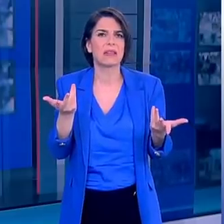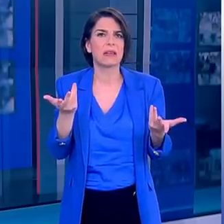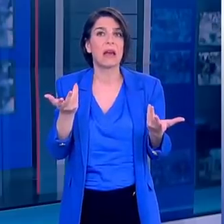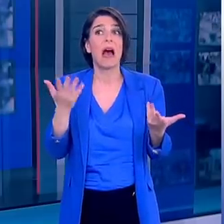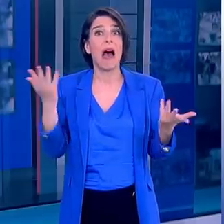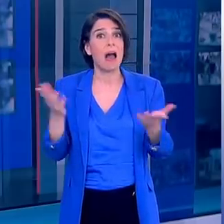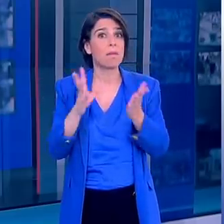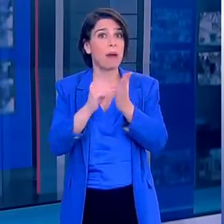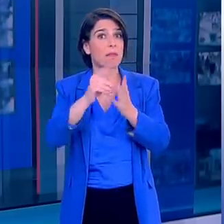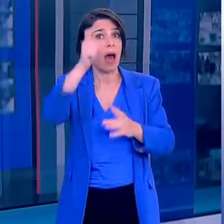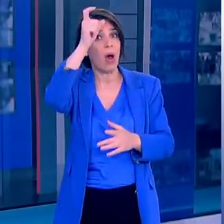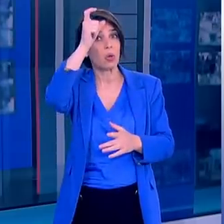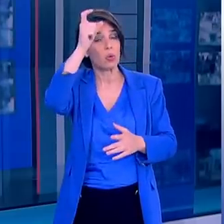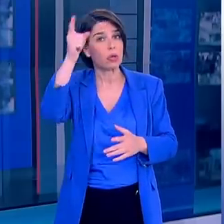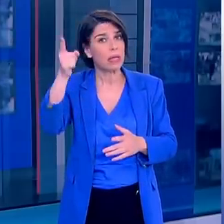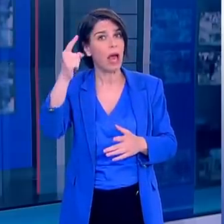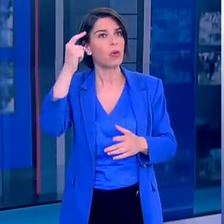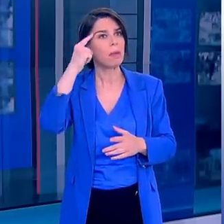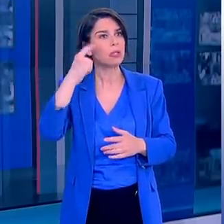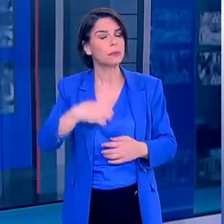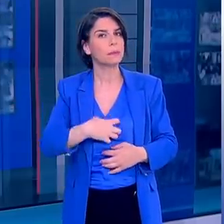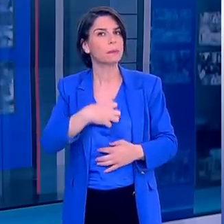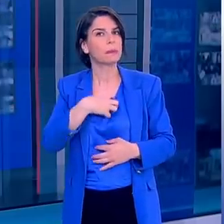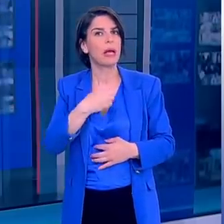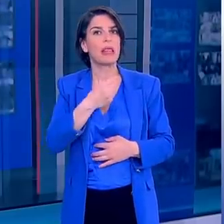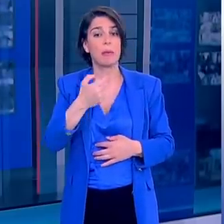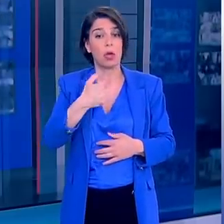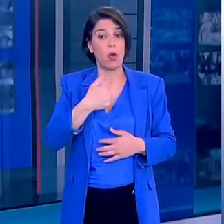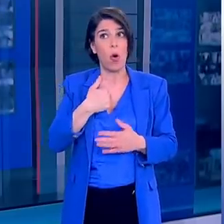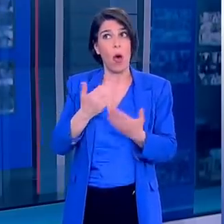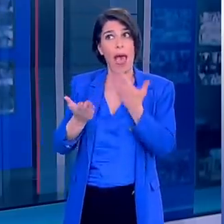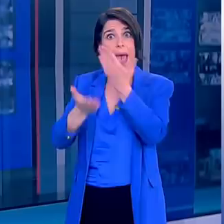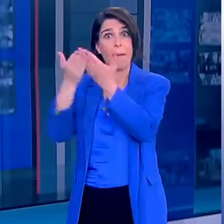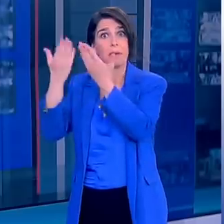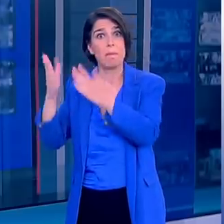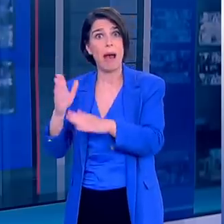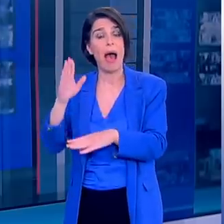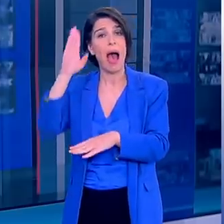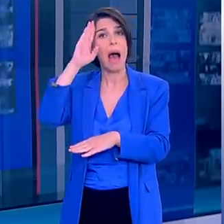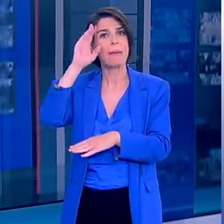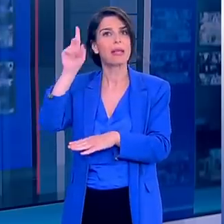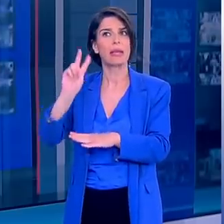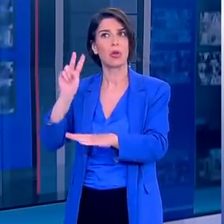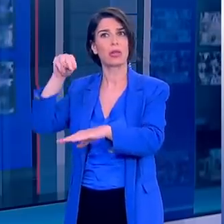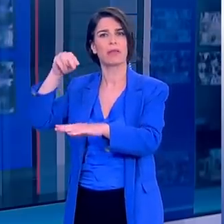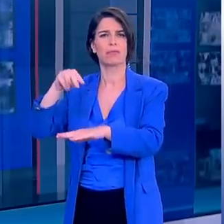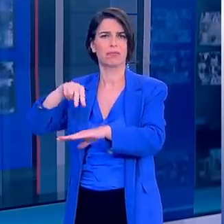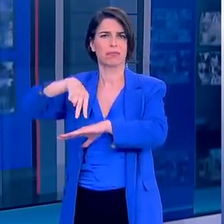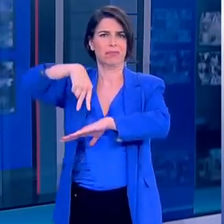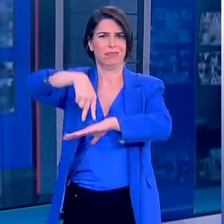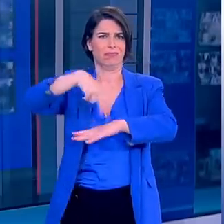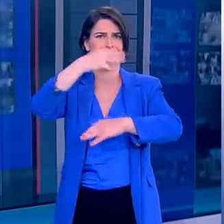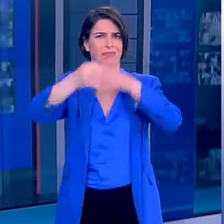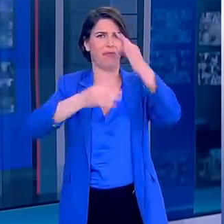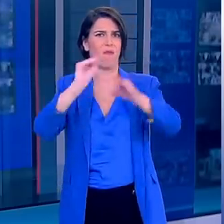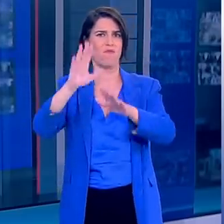η Τουρκία μπορεί να ενοχλήθηκε από την επίσκεψή μου στις ΗΠΑ, από την ομιλία την οποία έκανα στο